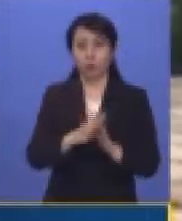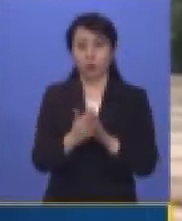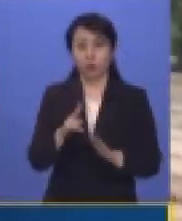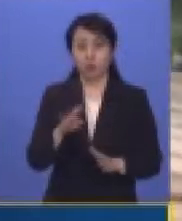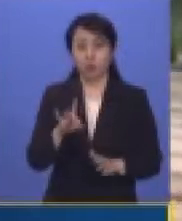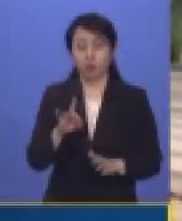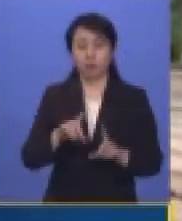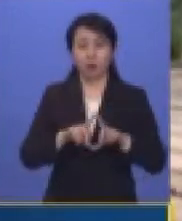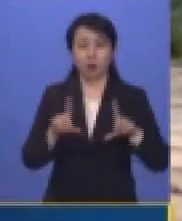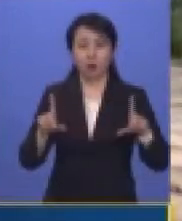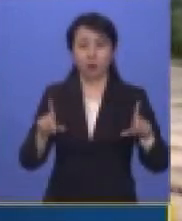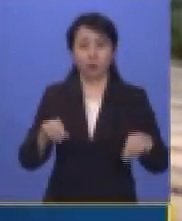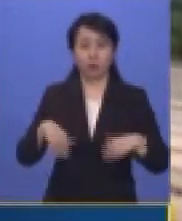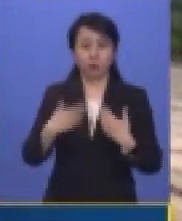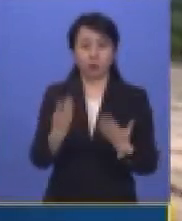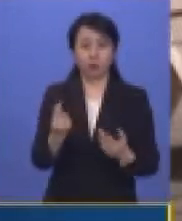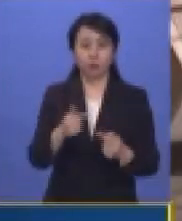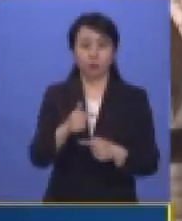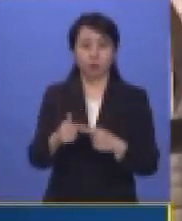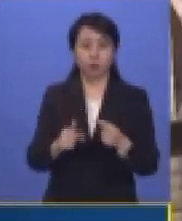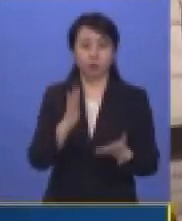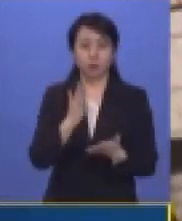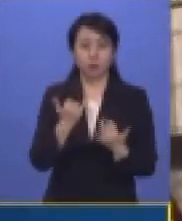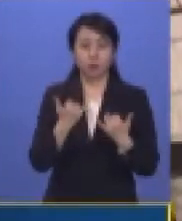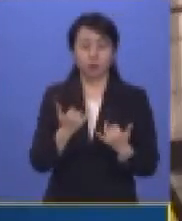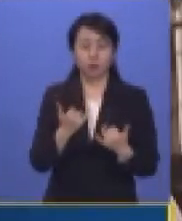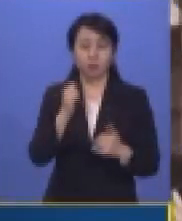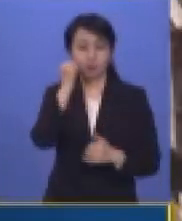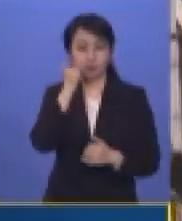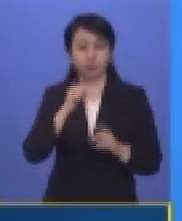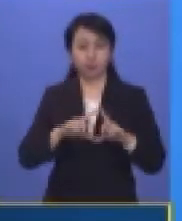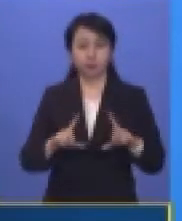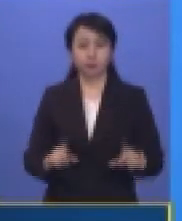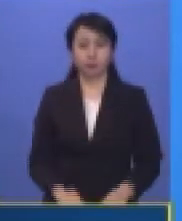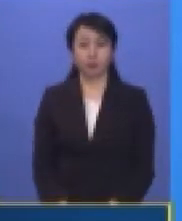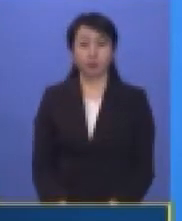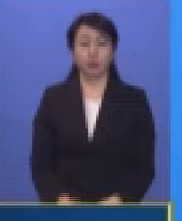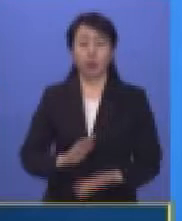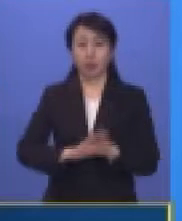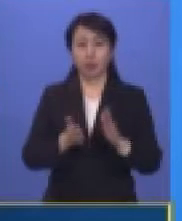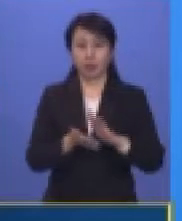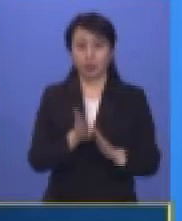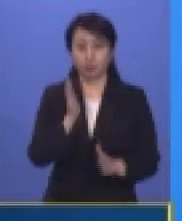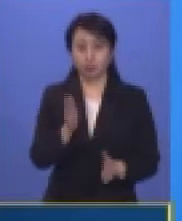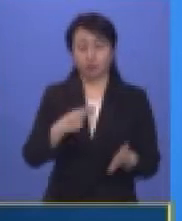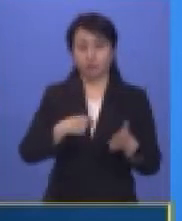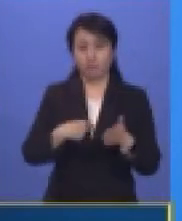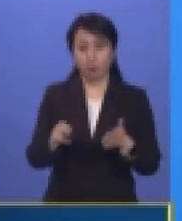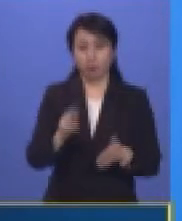Чкалово. Объект, некогда перешедший в частные руки, находится в плачевном состоянии. Договоримся, выкупим